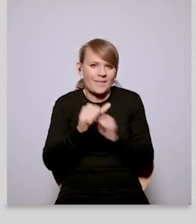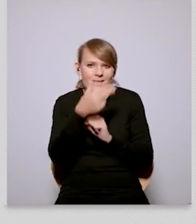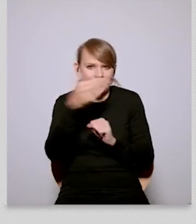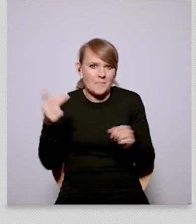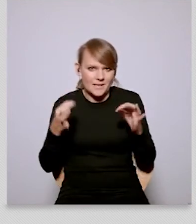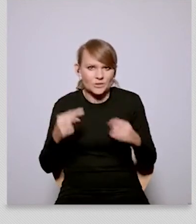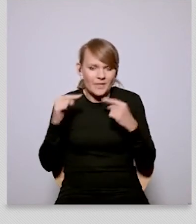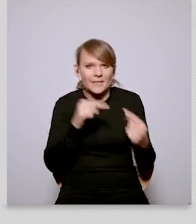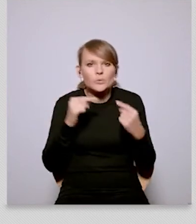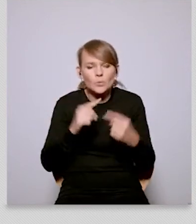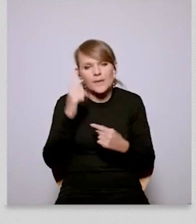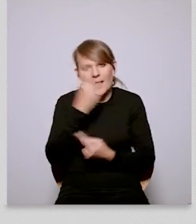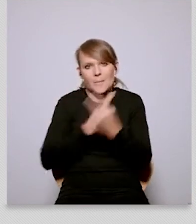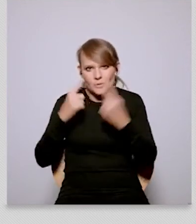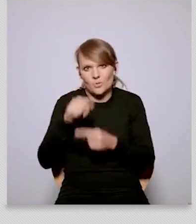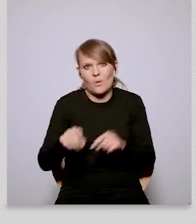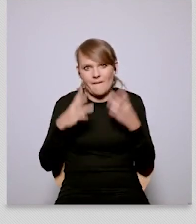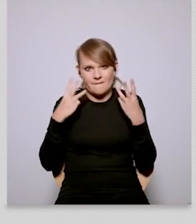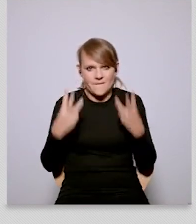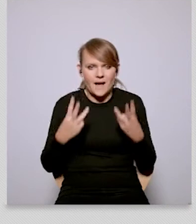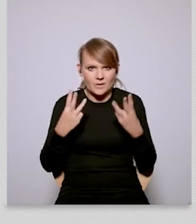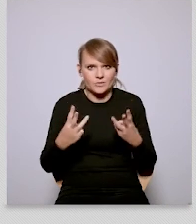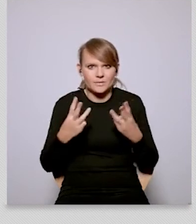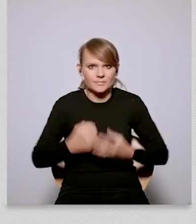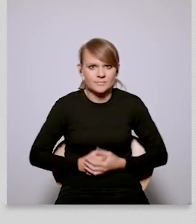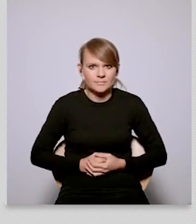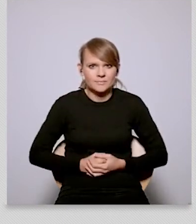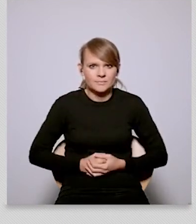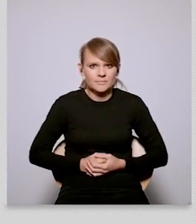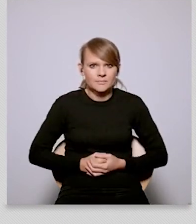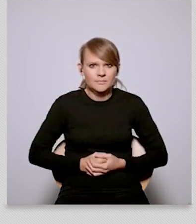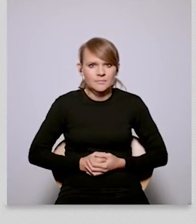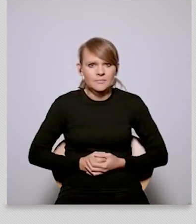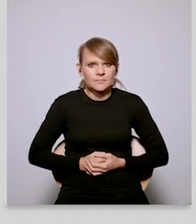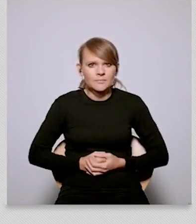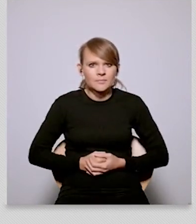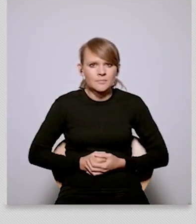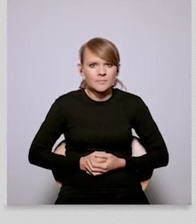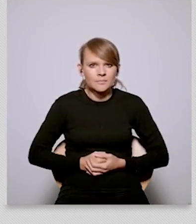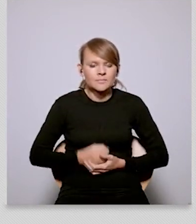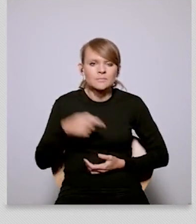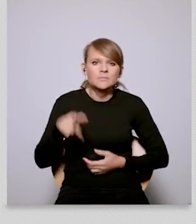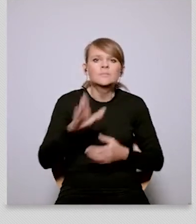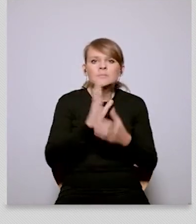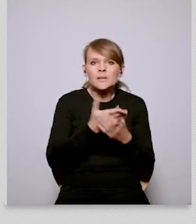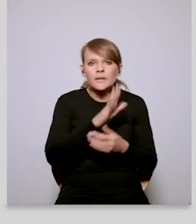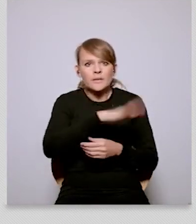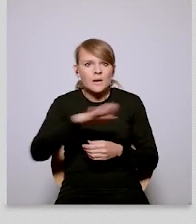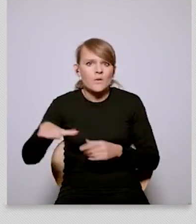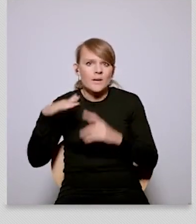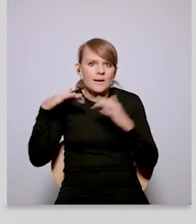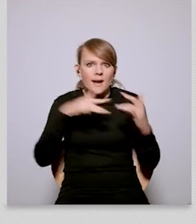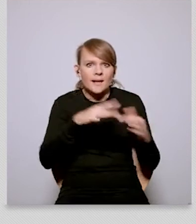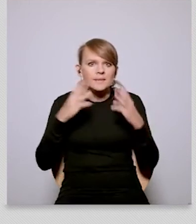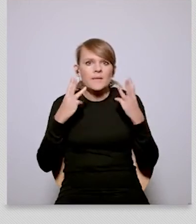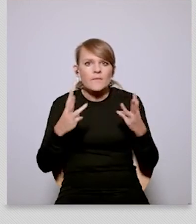to będzie bardzo ważne jeżeli chodzi o nasze międzynarodowe relacje żeby stworzyć jakąś uczciwą